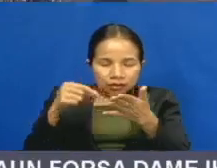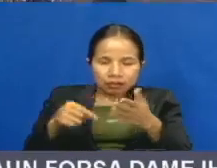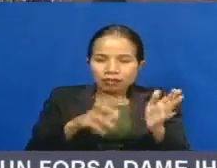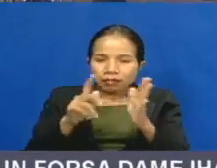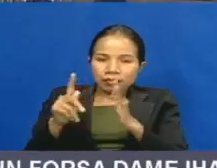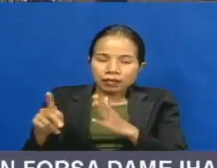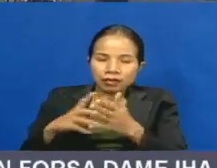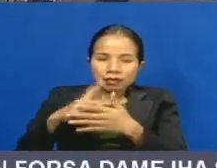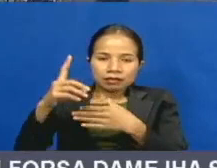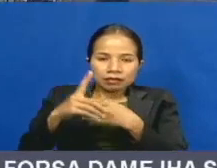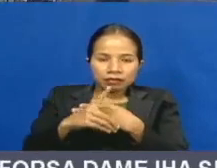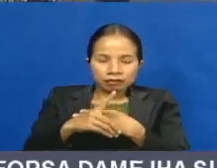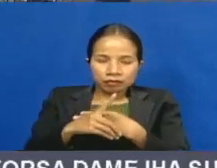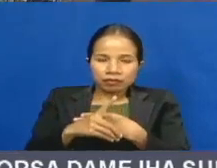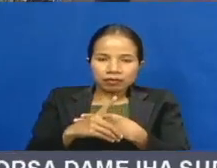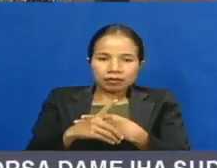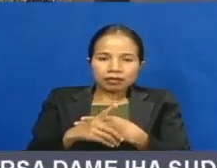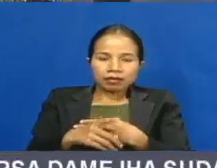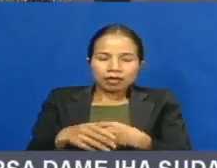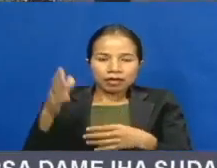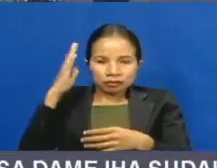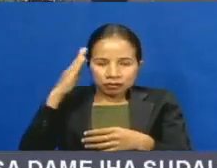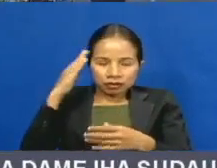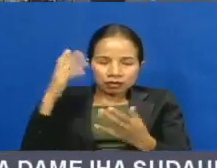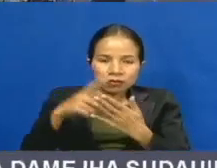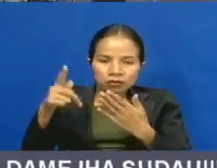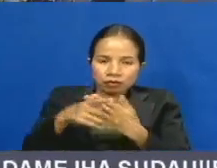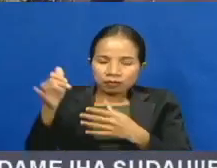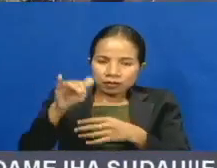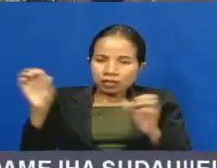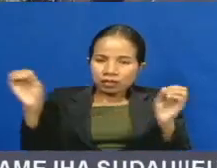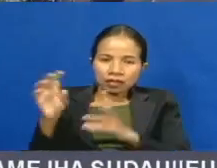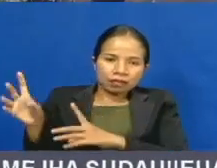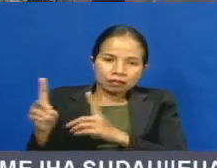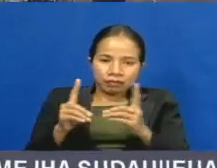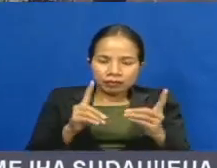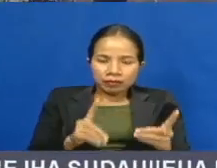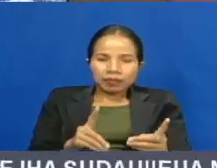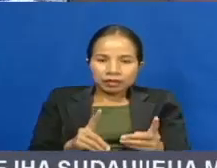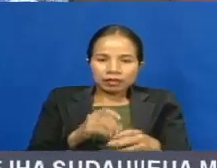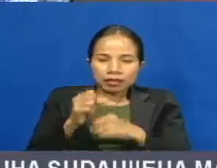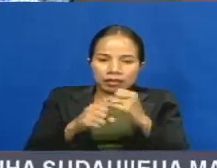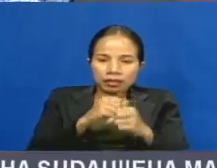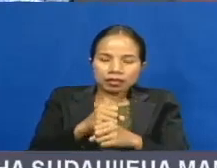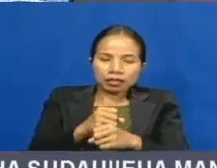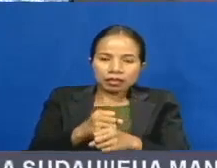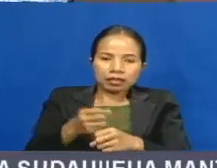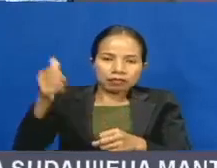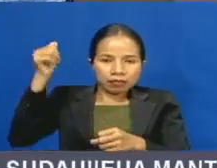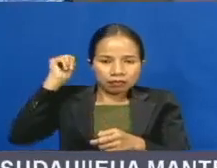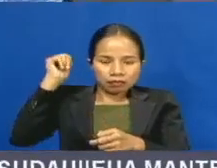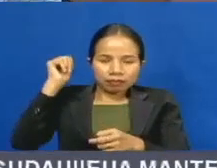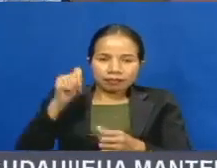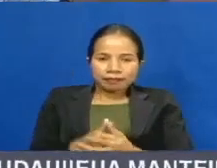plano estratégico de desenvolvimento né atu identifica programa sirnebe la consegue implementa e retinan gira bakoto